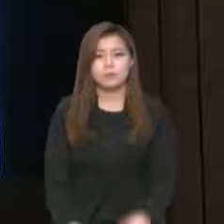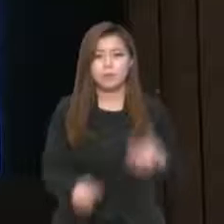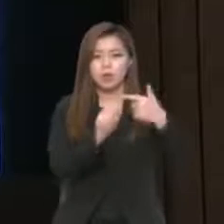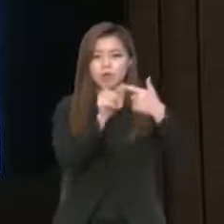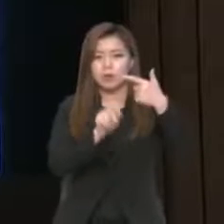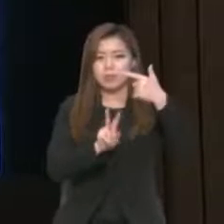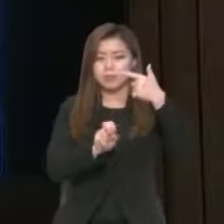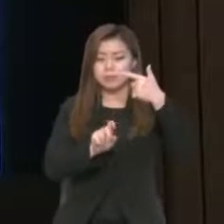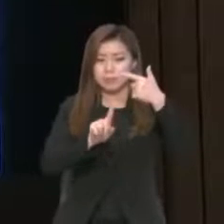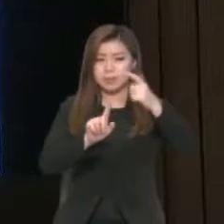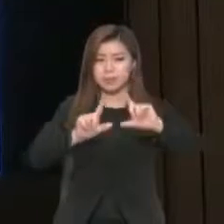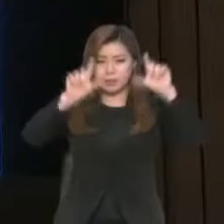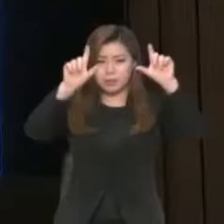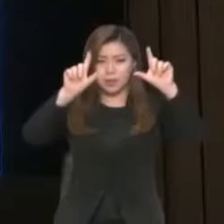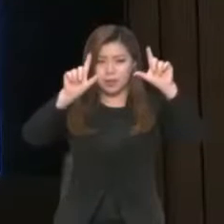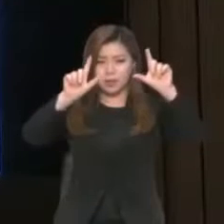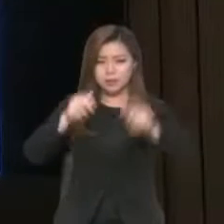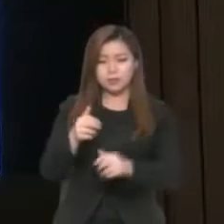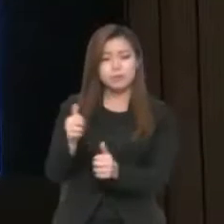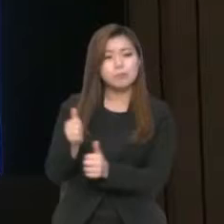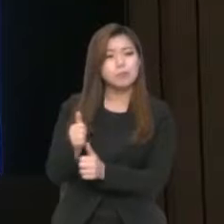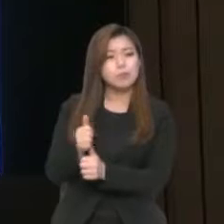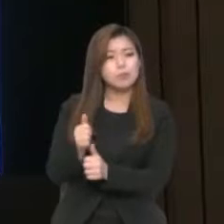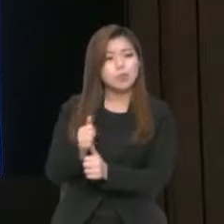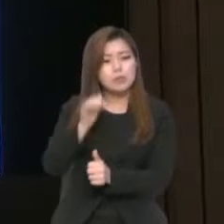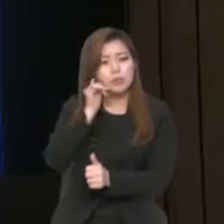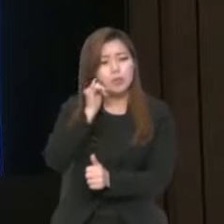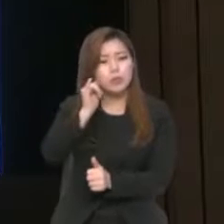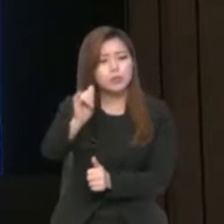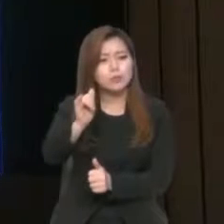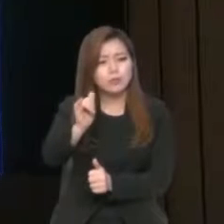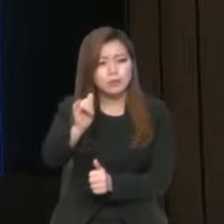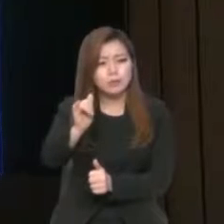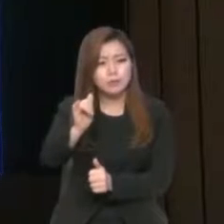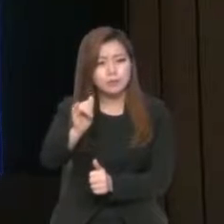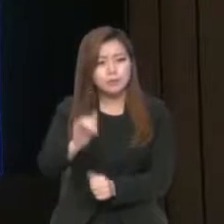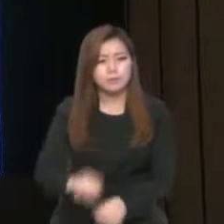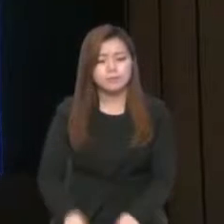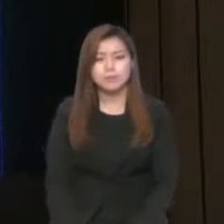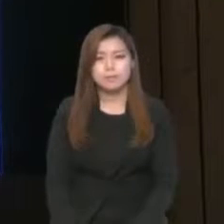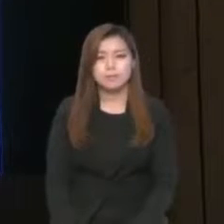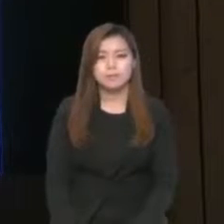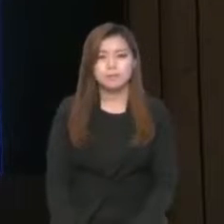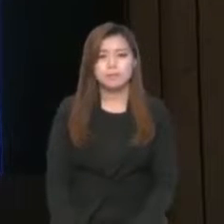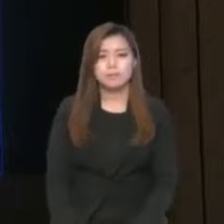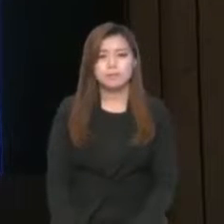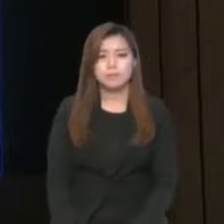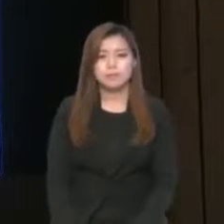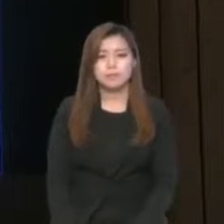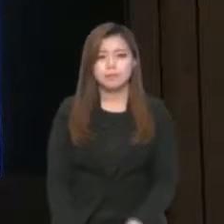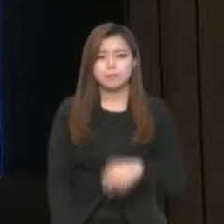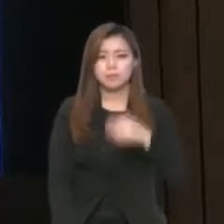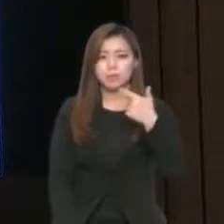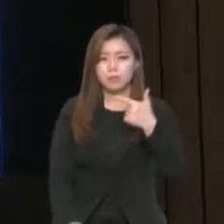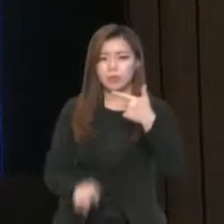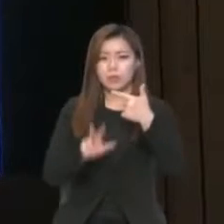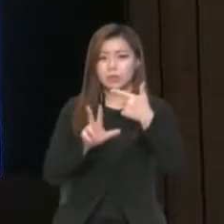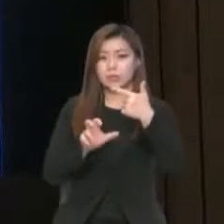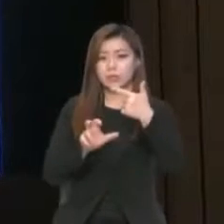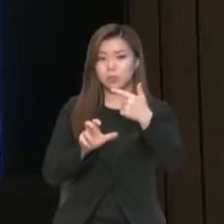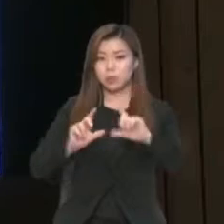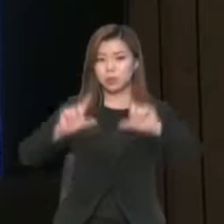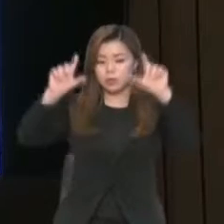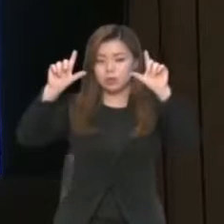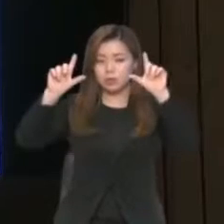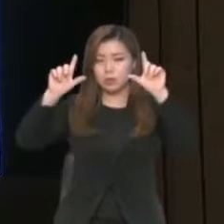21일에 보좌관이 병가 지원정 관련해서 전화를 했습니다. 그리고 6월 25일에